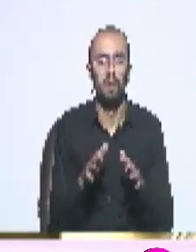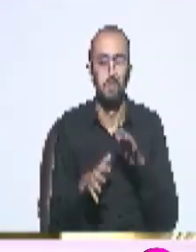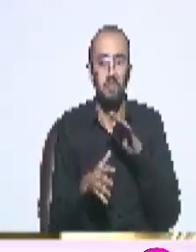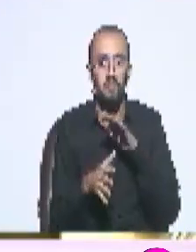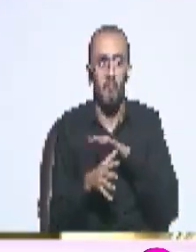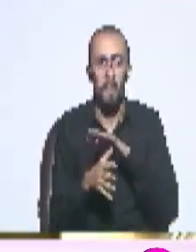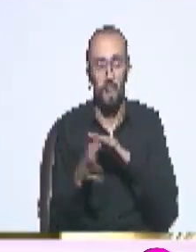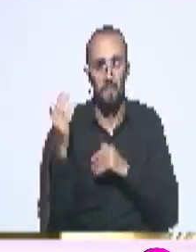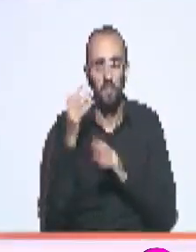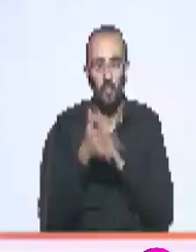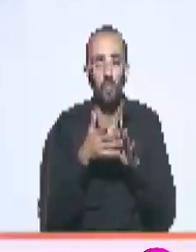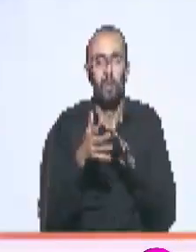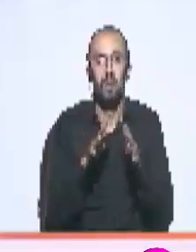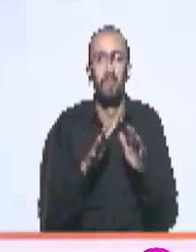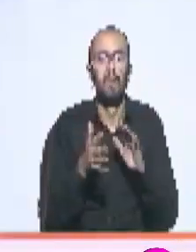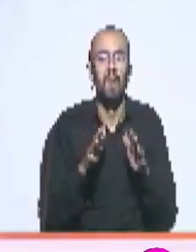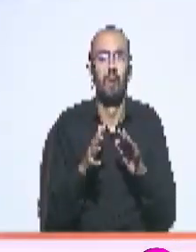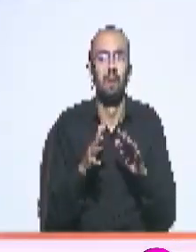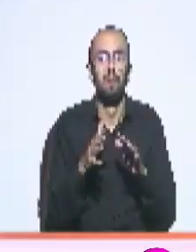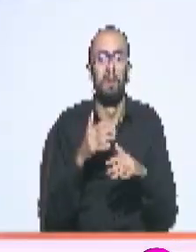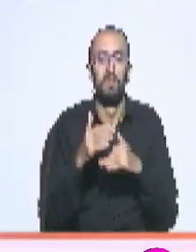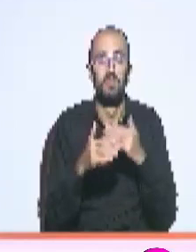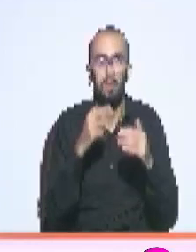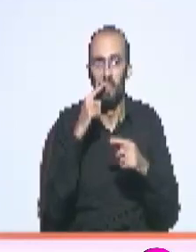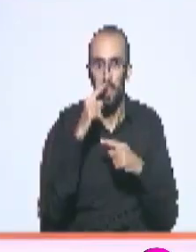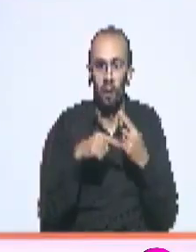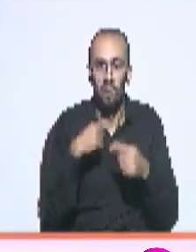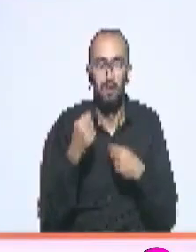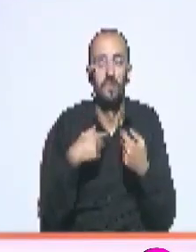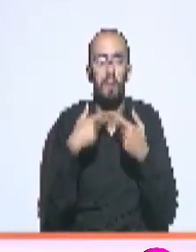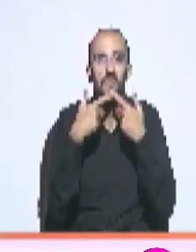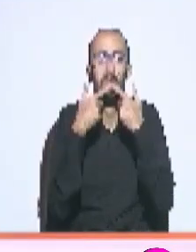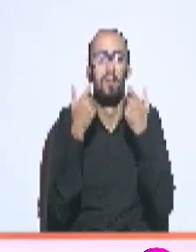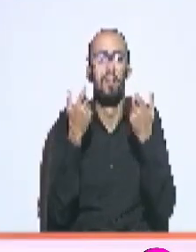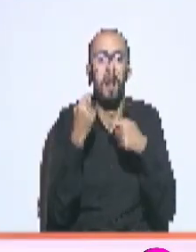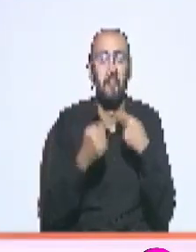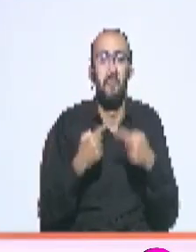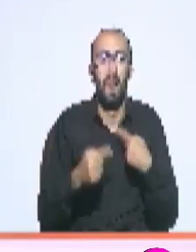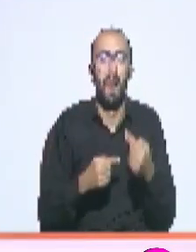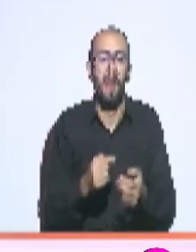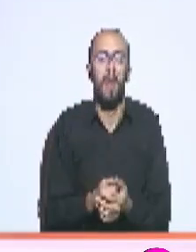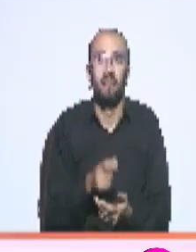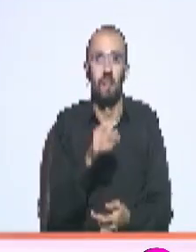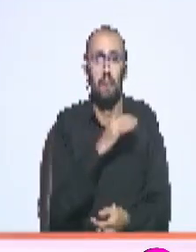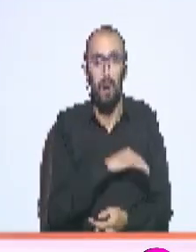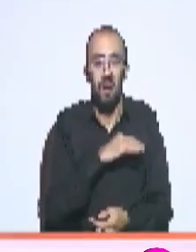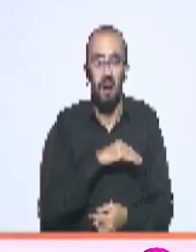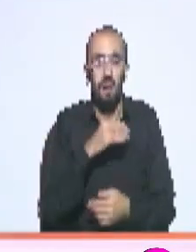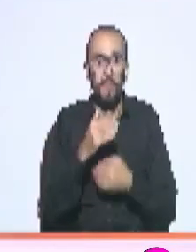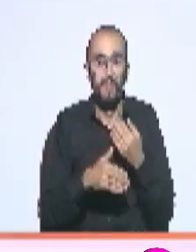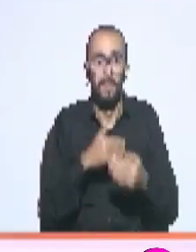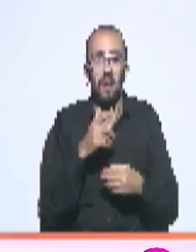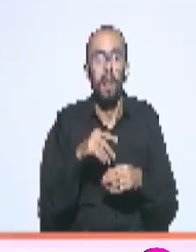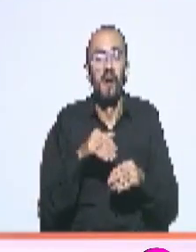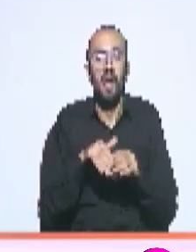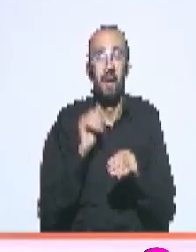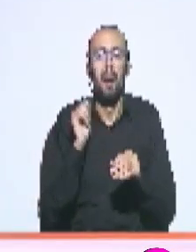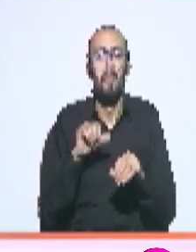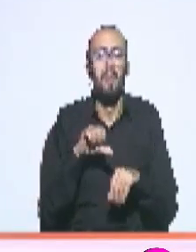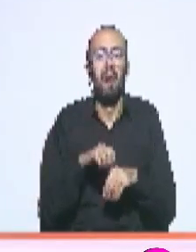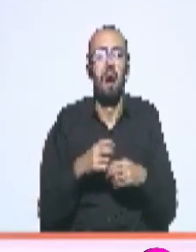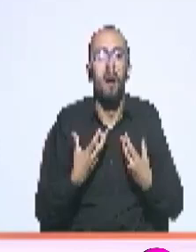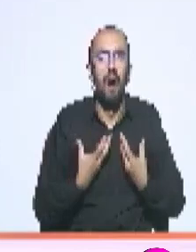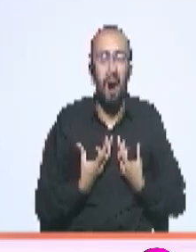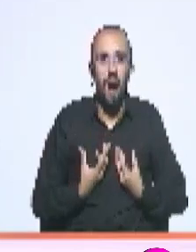فتعود فاتل بال اللي بعمله بالضبط بعد شويه وقت الناس ب لما بت بتجرب تبعد عن منطقه الراحه دي